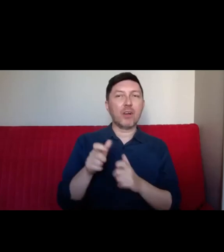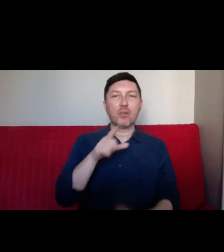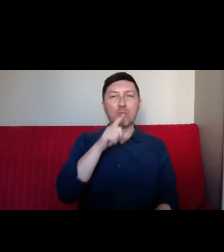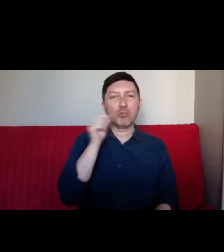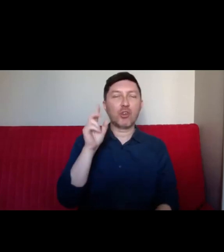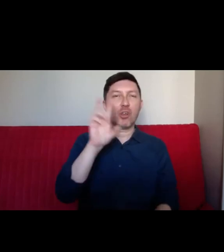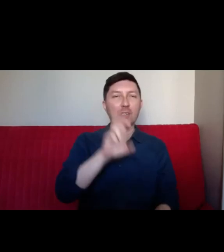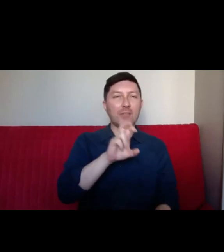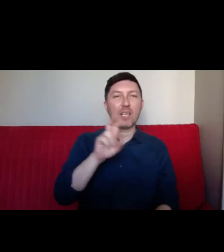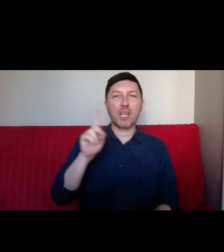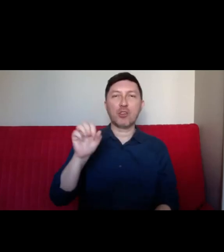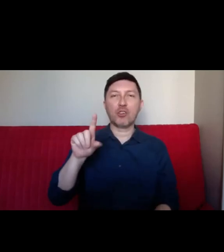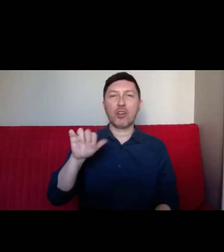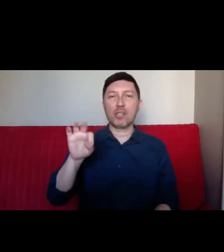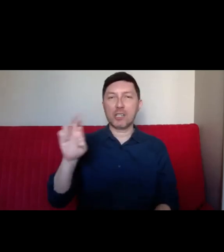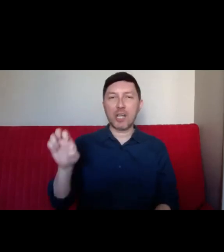Delattre, the floor is yours.